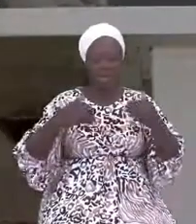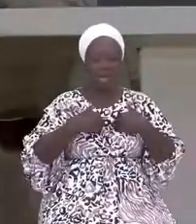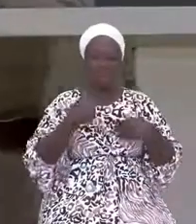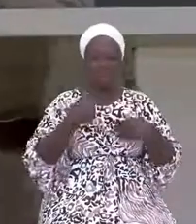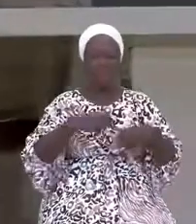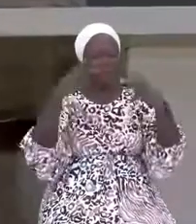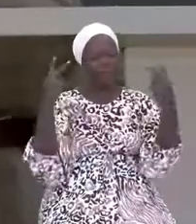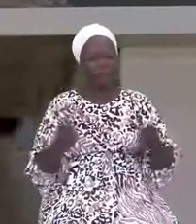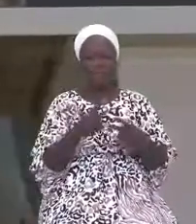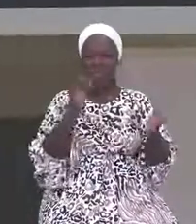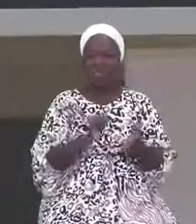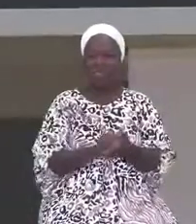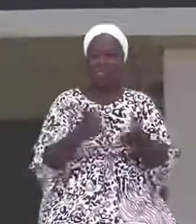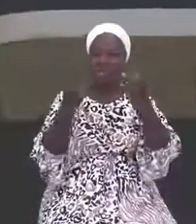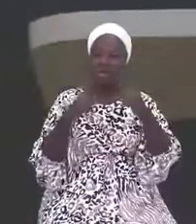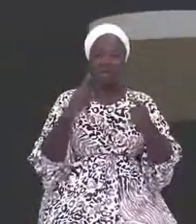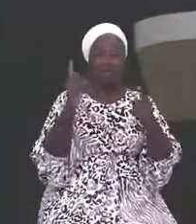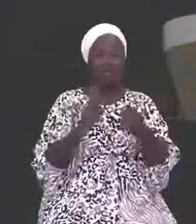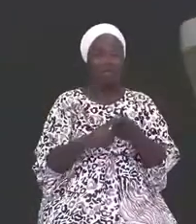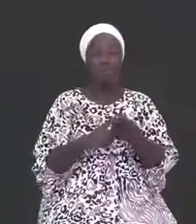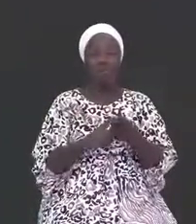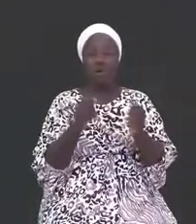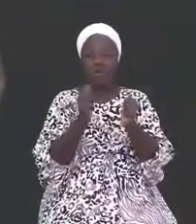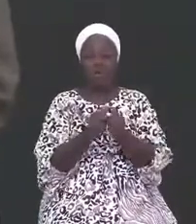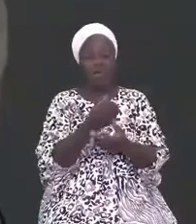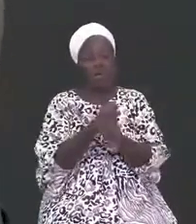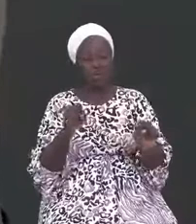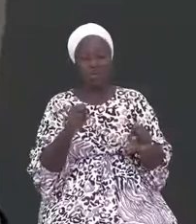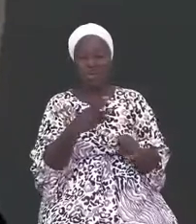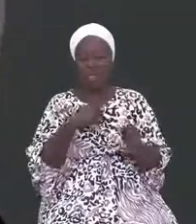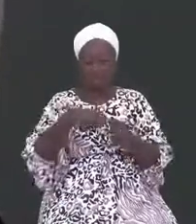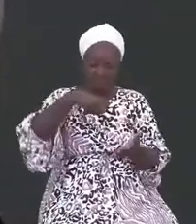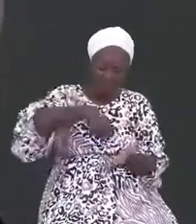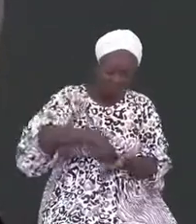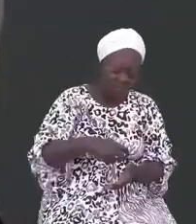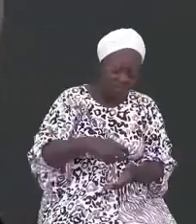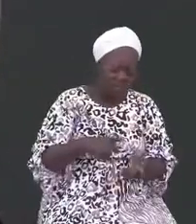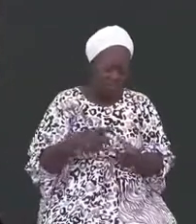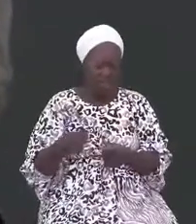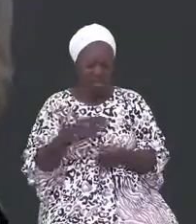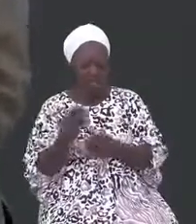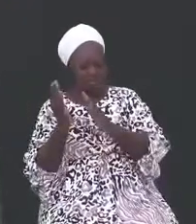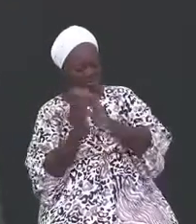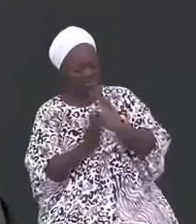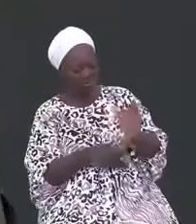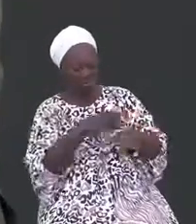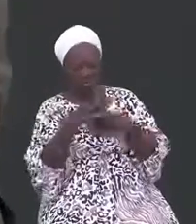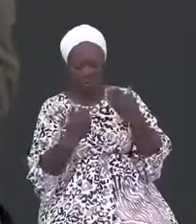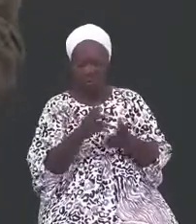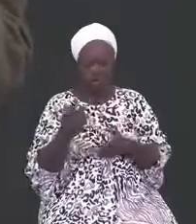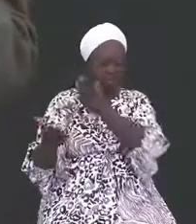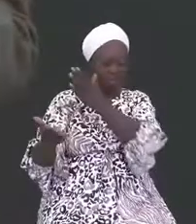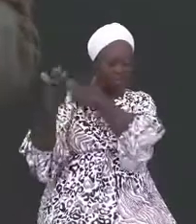la victoire qui vient au salut et nous fléchissons le jeûne nos fléchissons le cœur et non